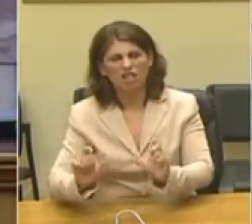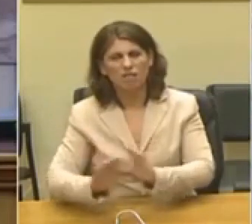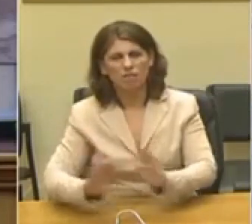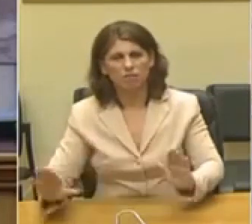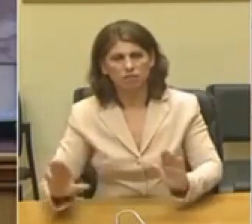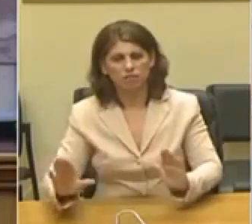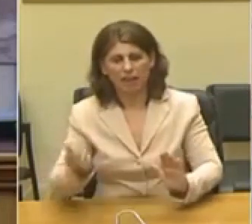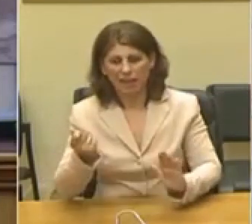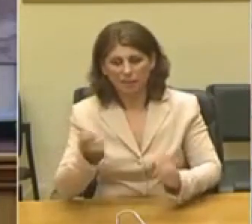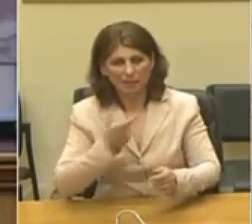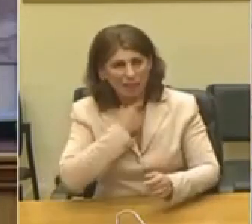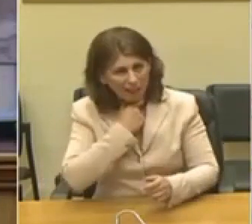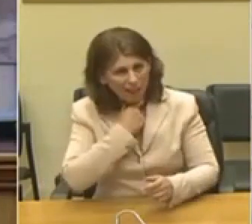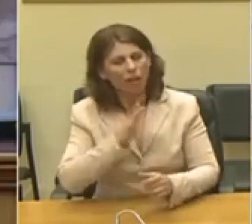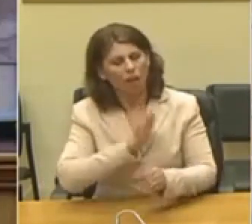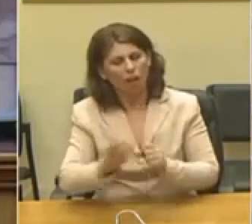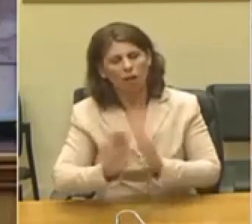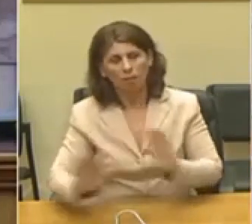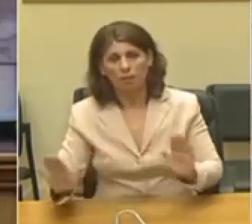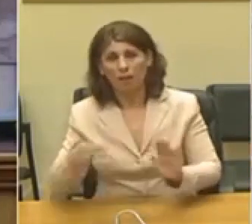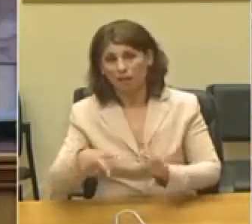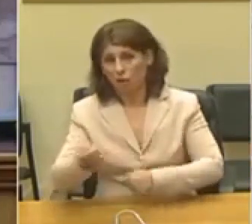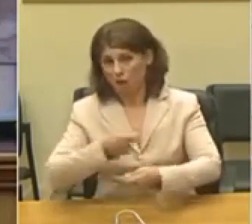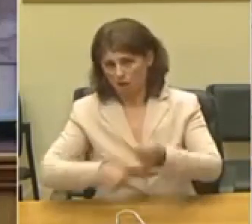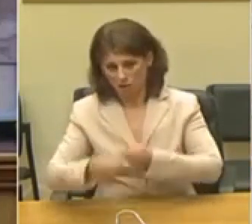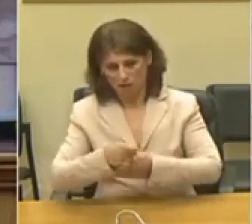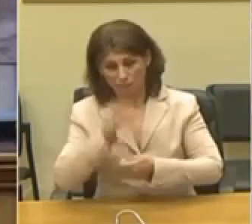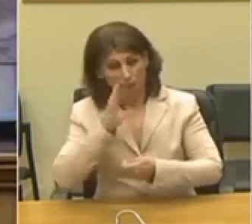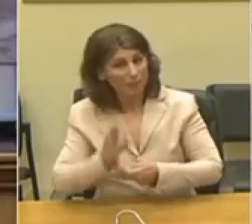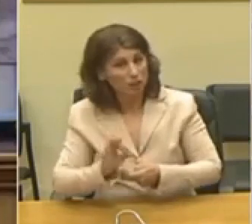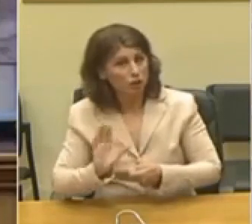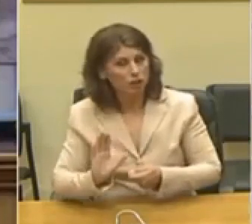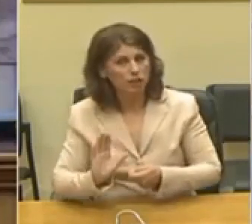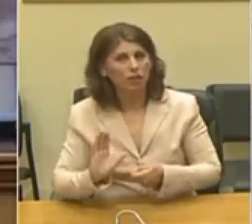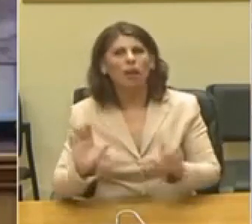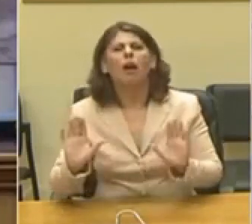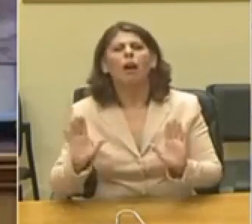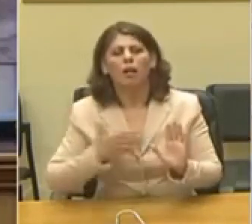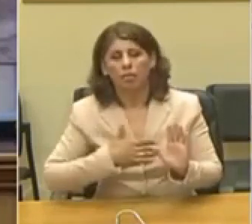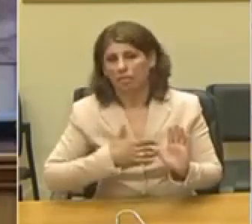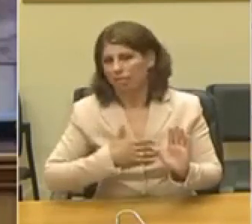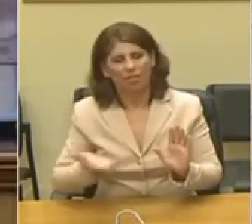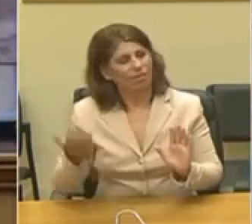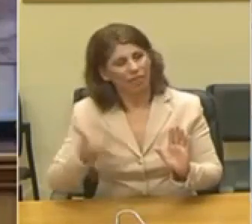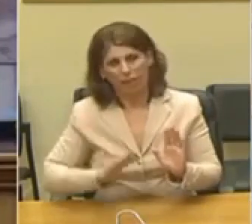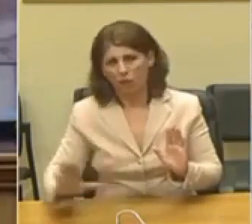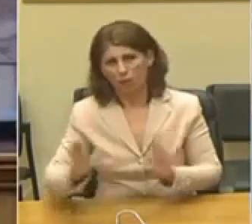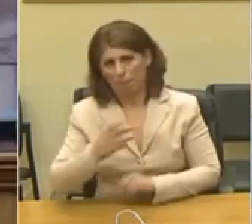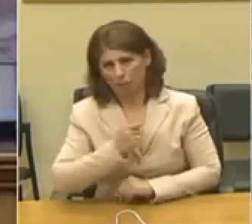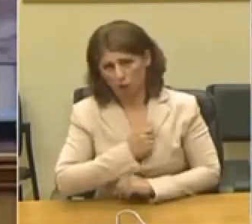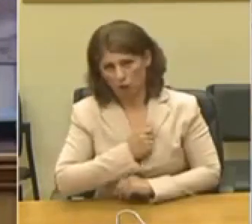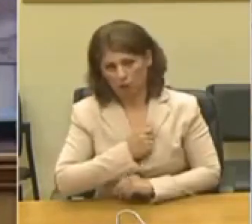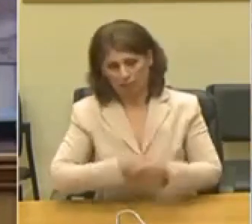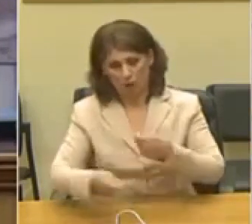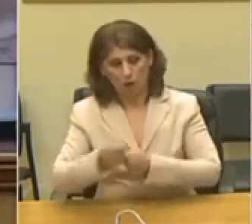μας ανάγκες. Άρα παρότι μιλάμε για αγορές, στην πραγματικότητα δεν έχουμε εμπιστοσύνη στις αγορές και